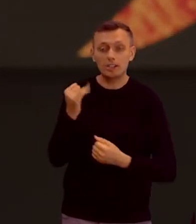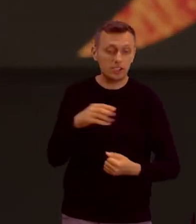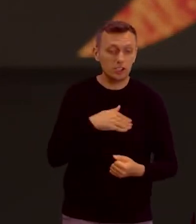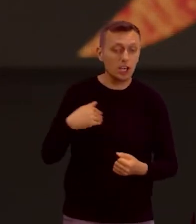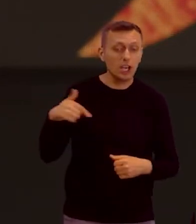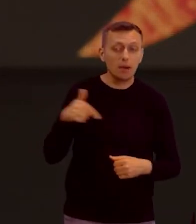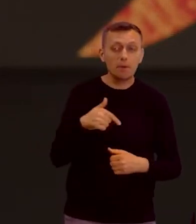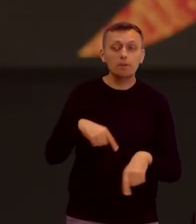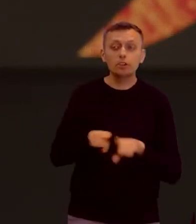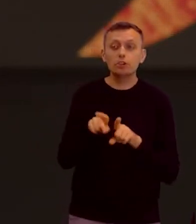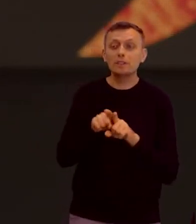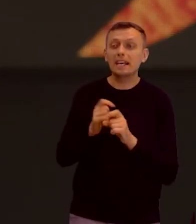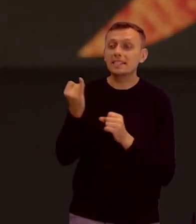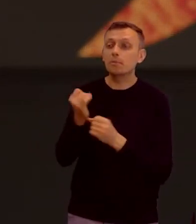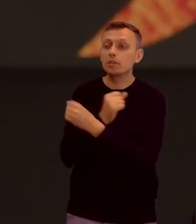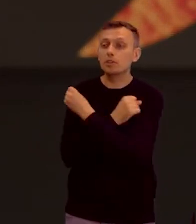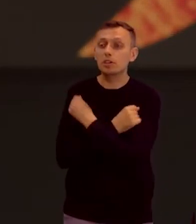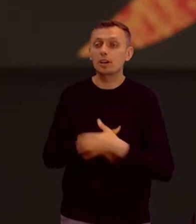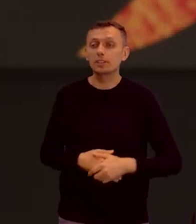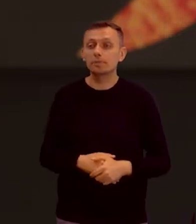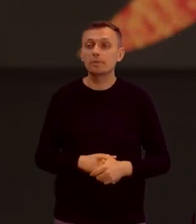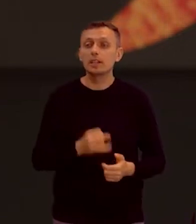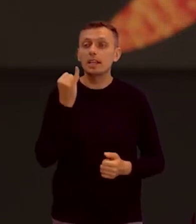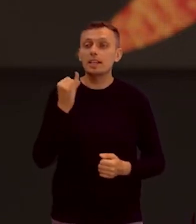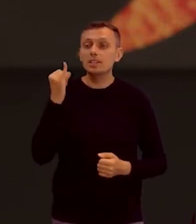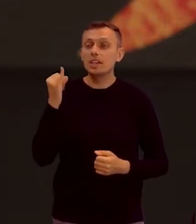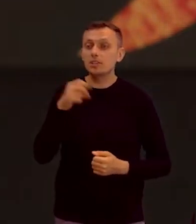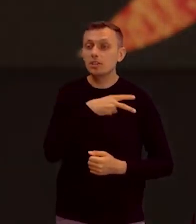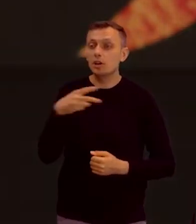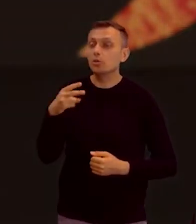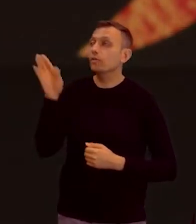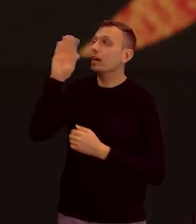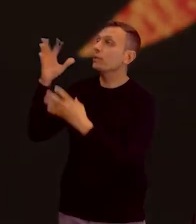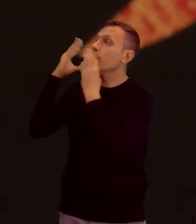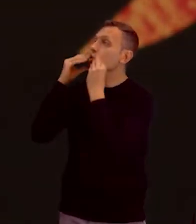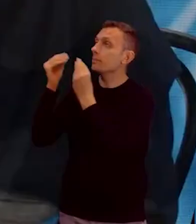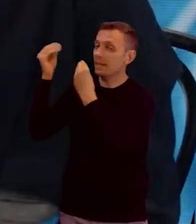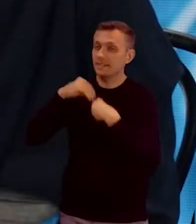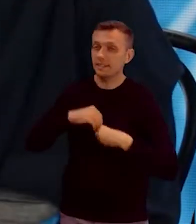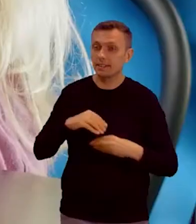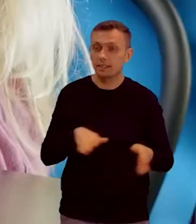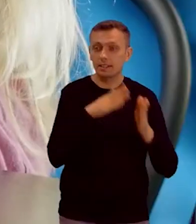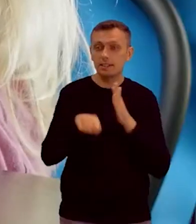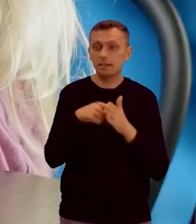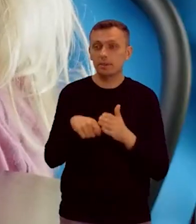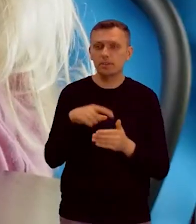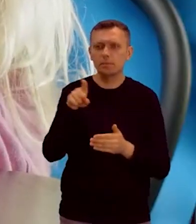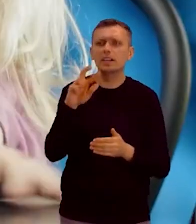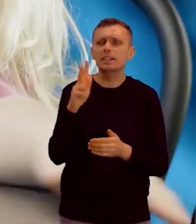zanim dojdę do drugiego punktu, poproszę o następny film. Kim ty jesteś?